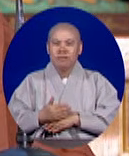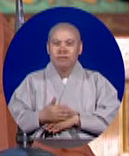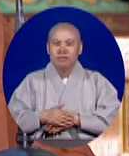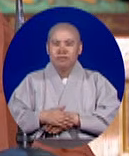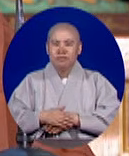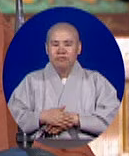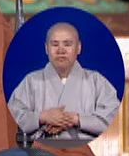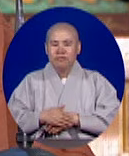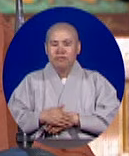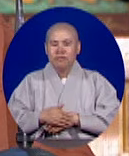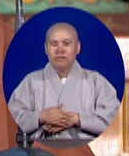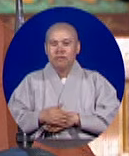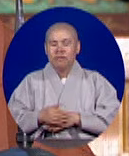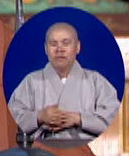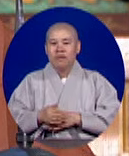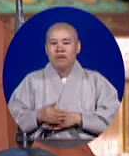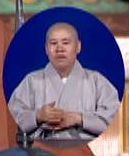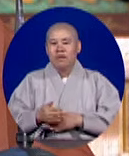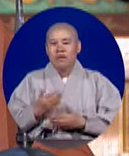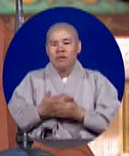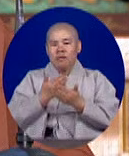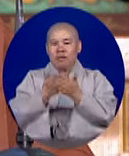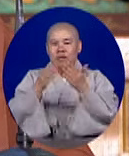왕성하면 반드시 쇠퇴하고